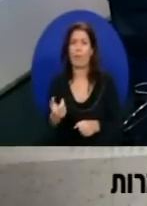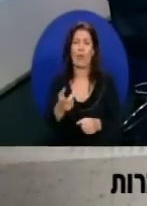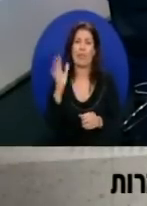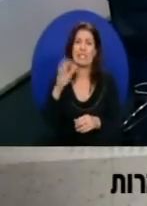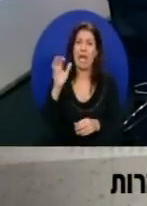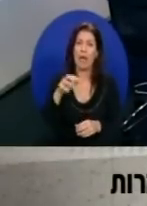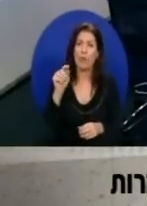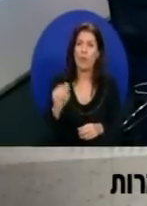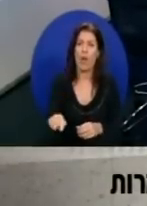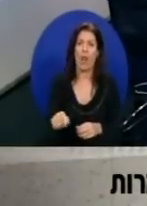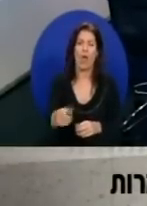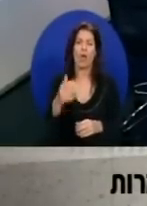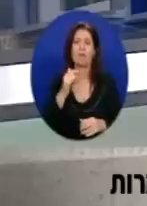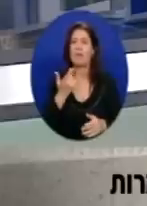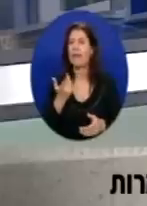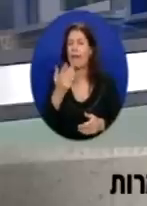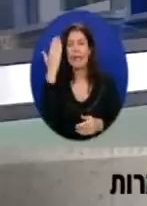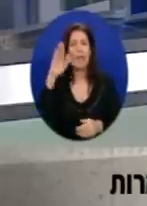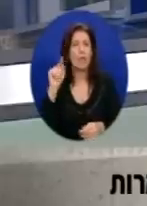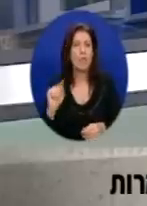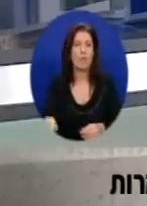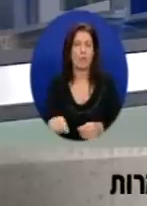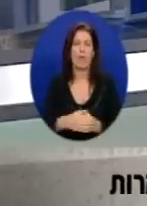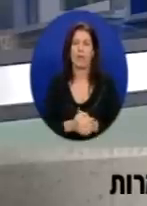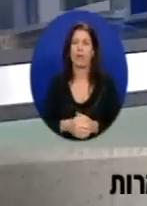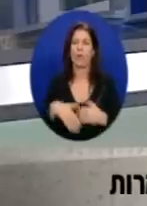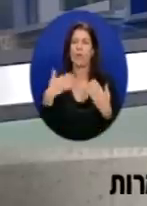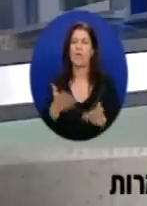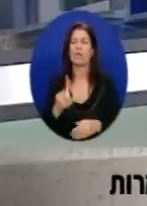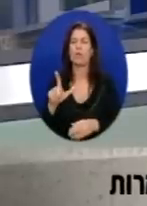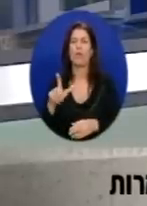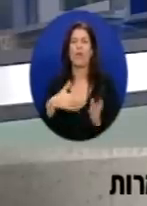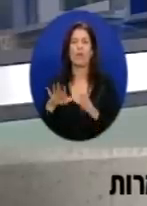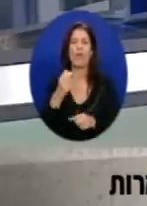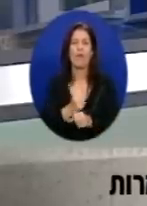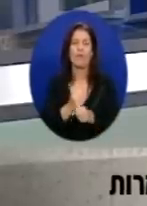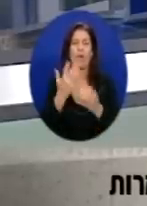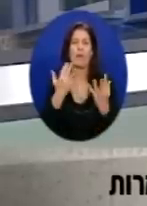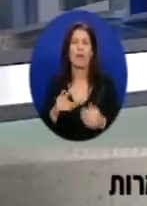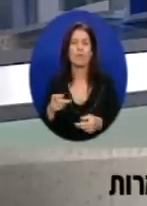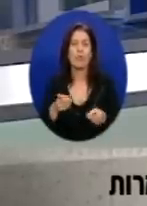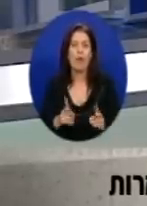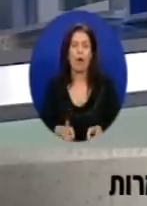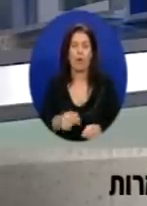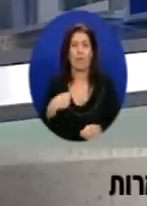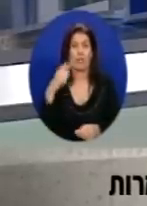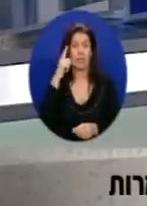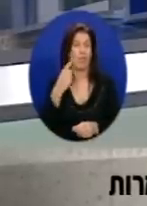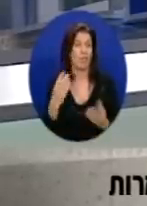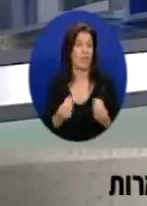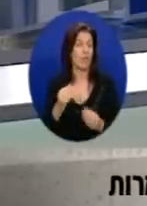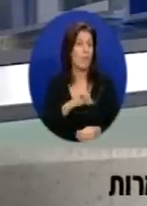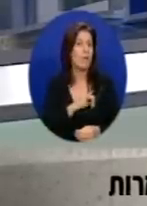התעלמו ממנו, המיסו עליו יותר מדי עבודה ממה שהוא יכול לעמוד בו. ואני חושבת שאחד הדברים